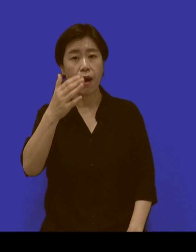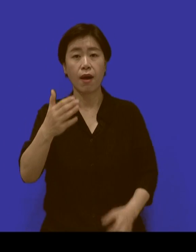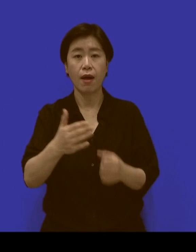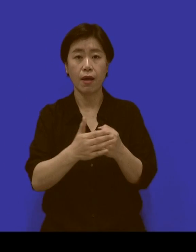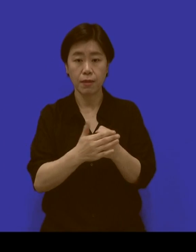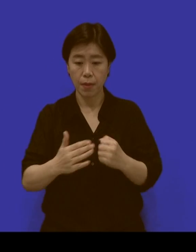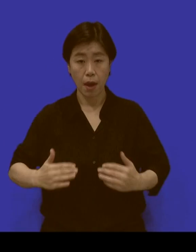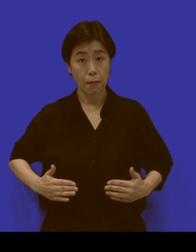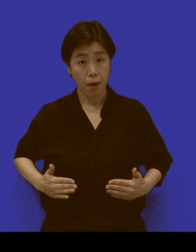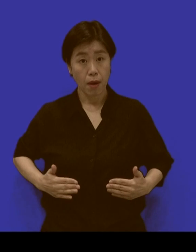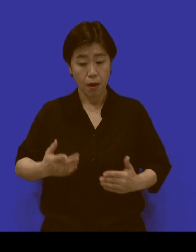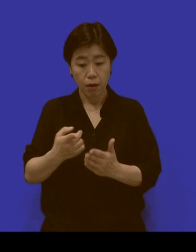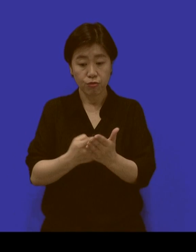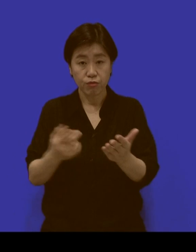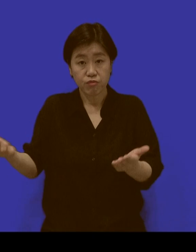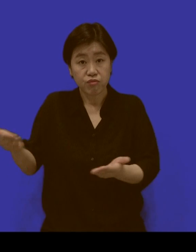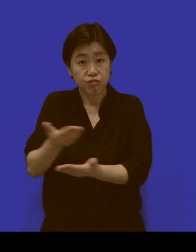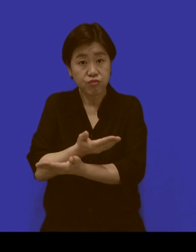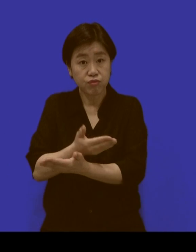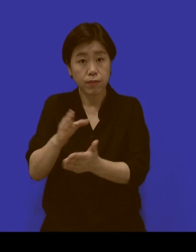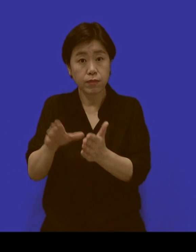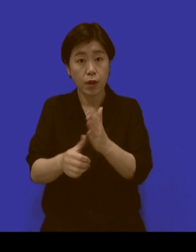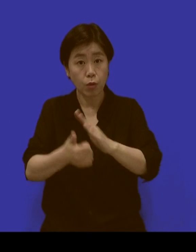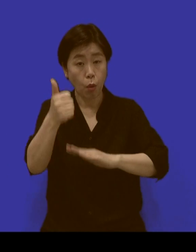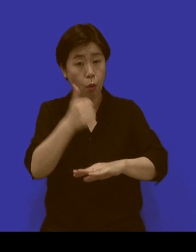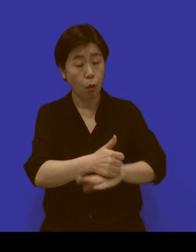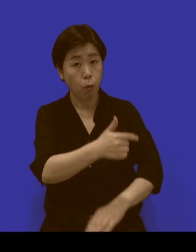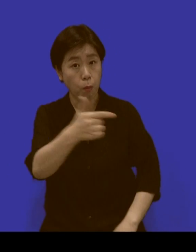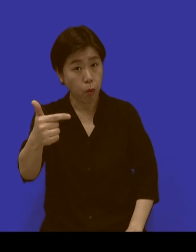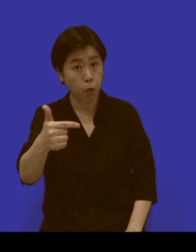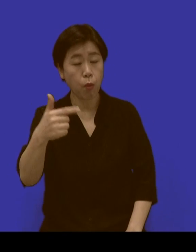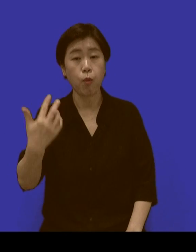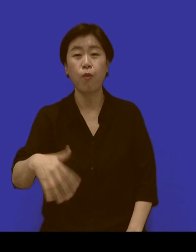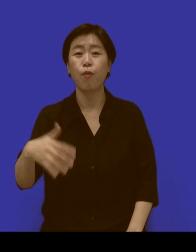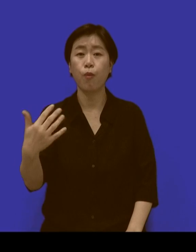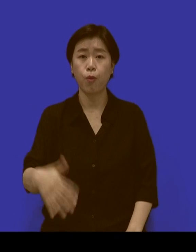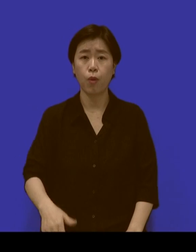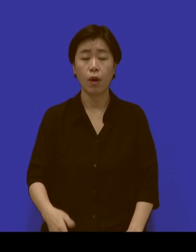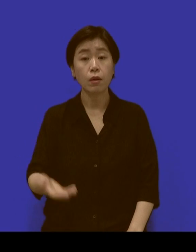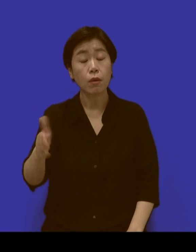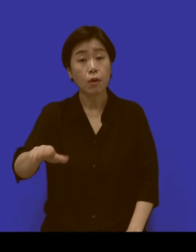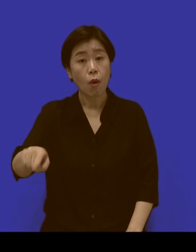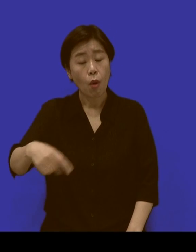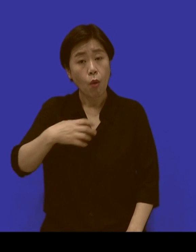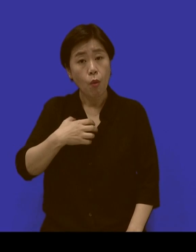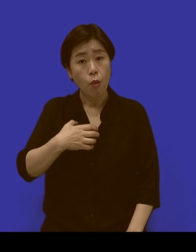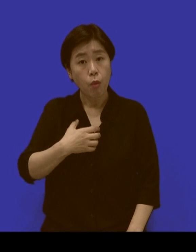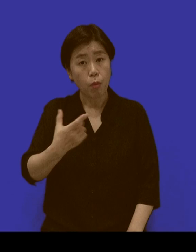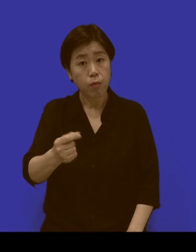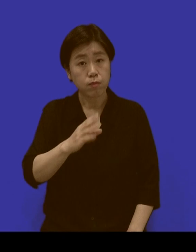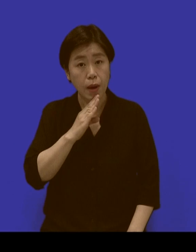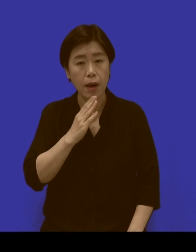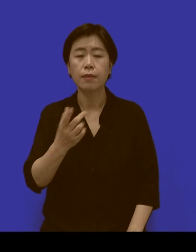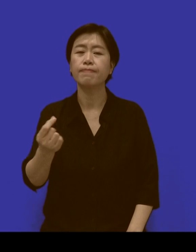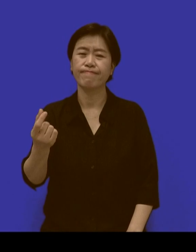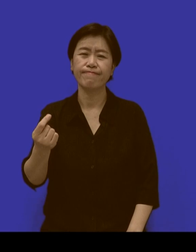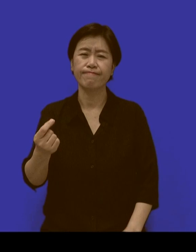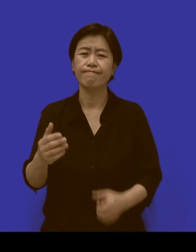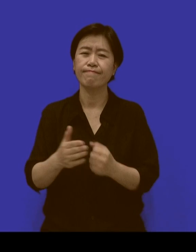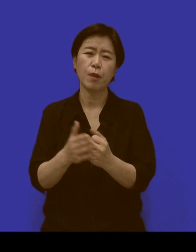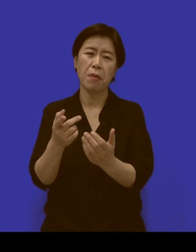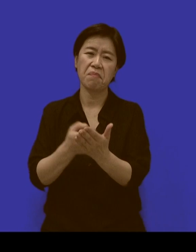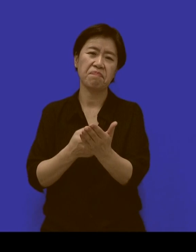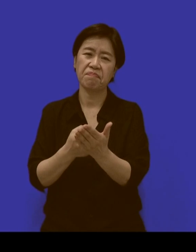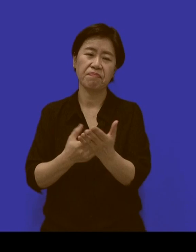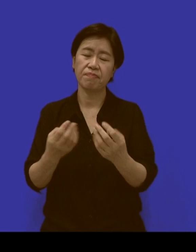그 말기암 환자들의 폐를 이식하는 게 굉장히 위험한 일 아닌가요? 네, 그래서 실제로 많이 행해지고 있지 않는 그렇죠. 네, 그렇죠.